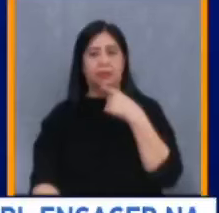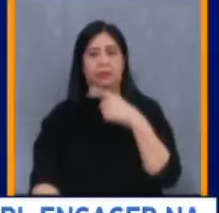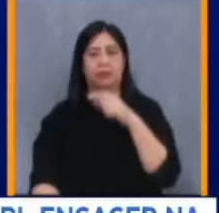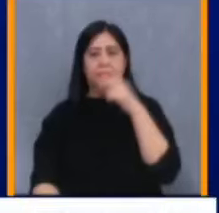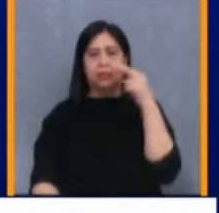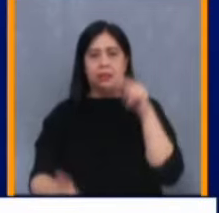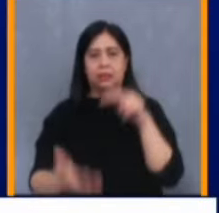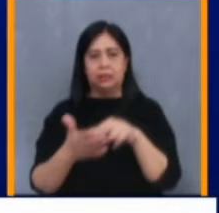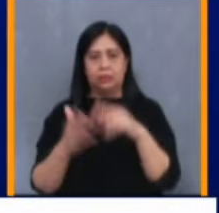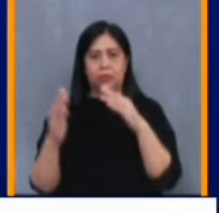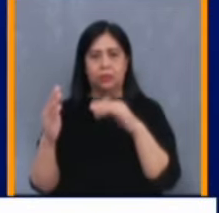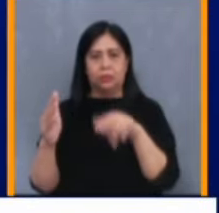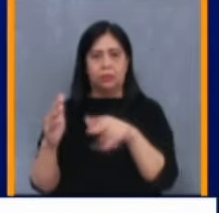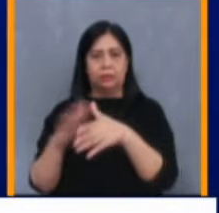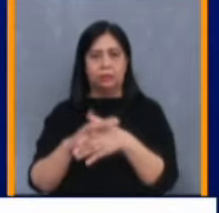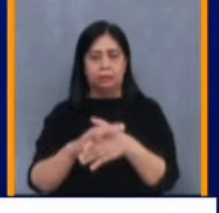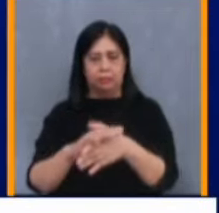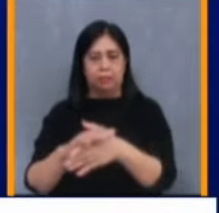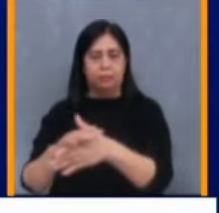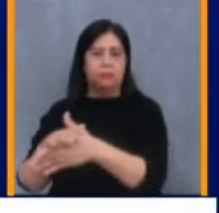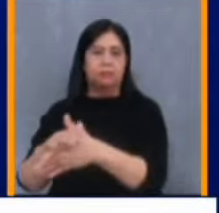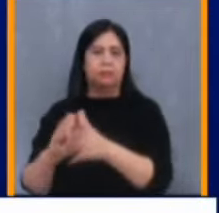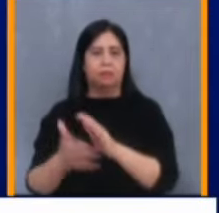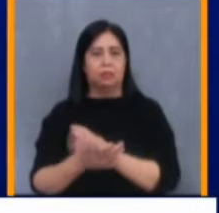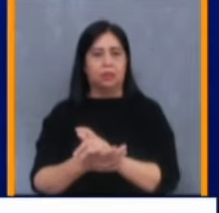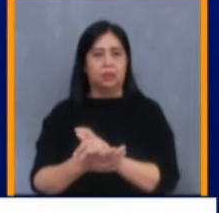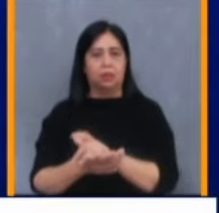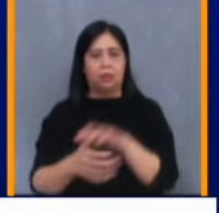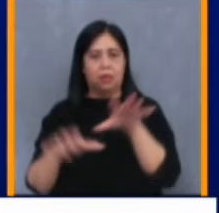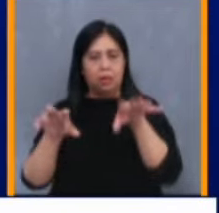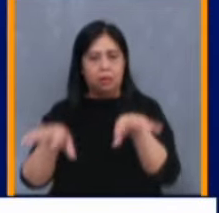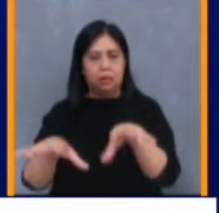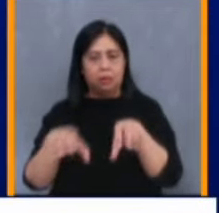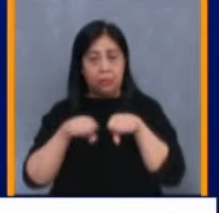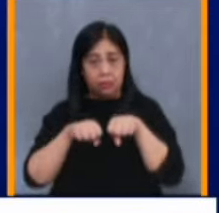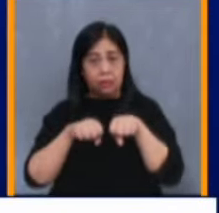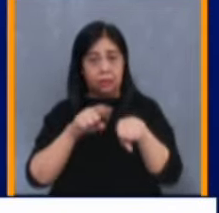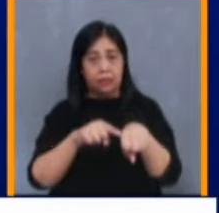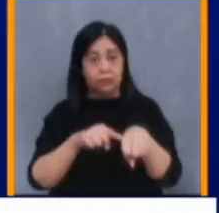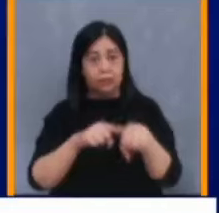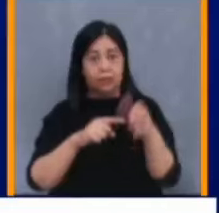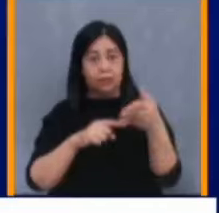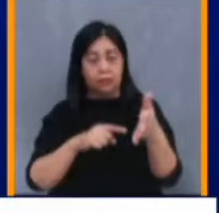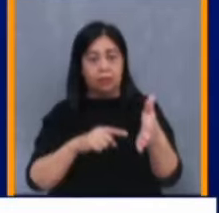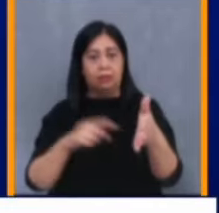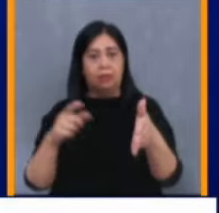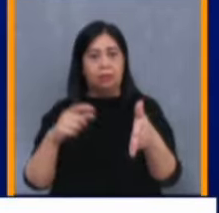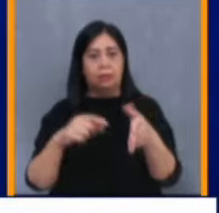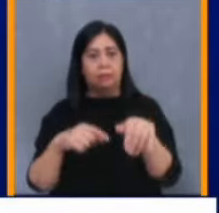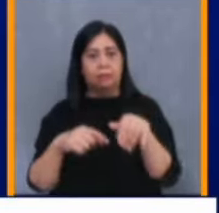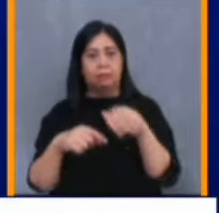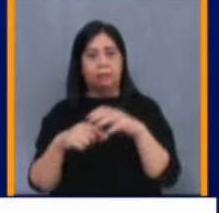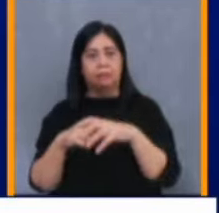hindi nga mag-isip eh. Alak ko nga niya na bandita ko ng Romarlina rin.